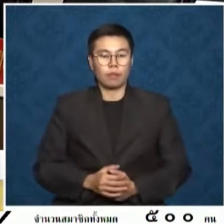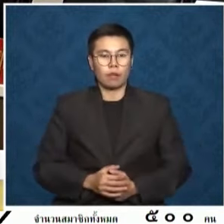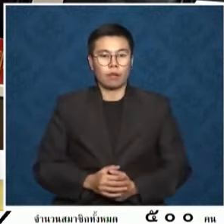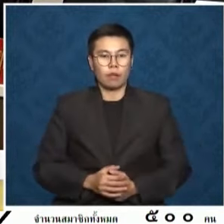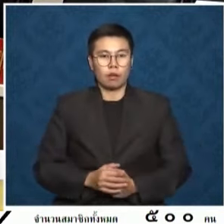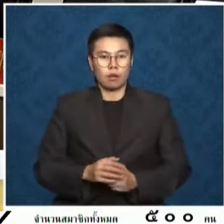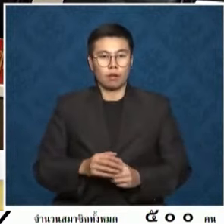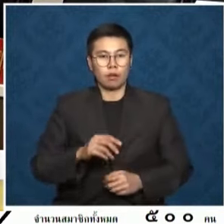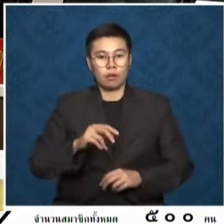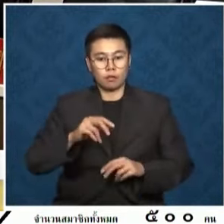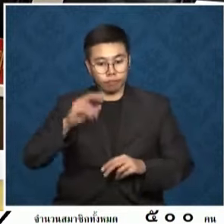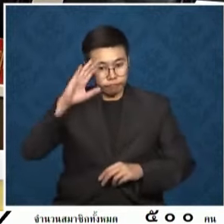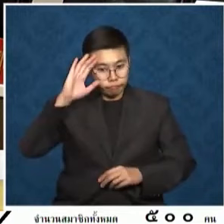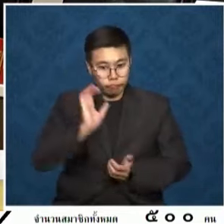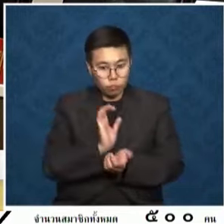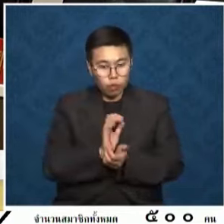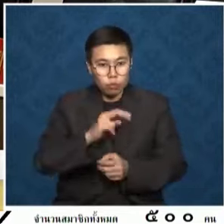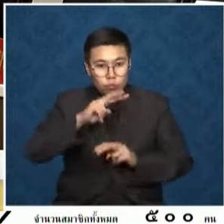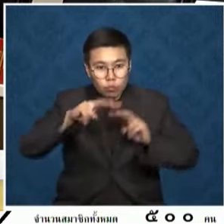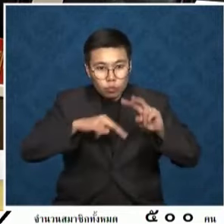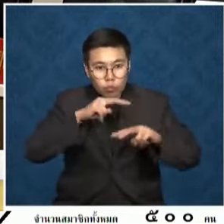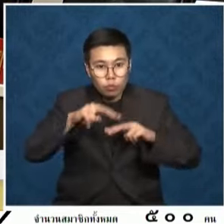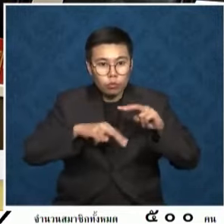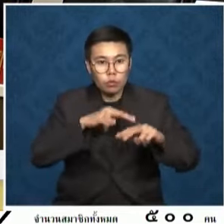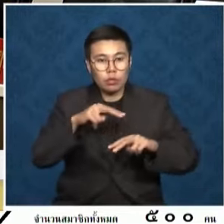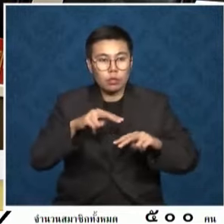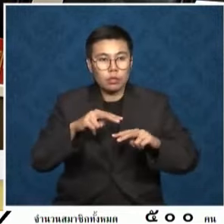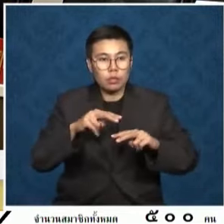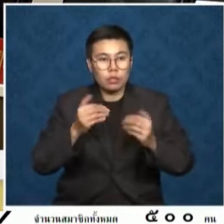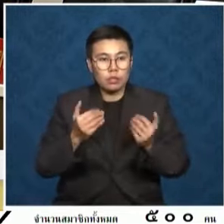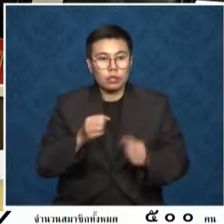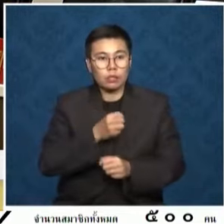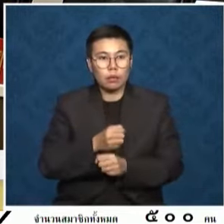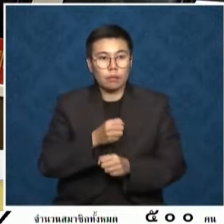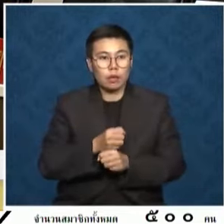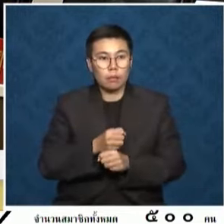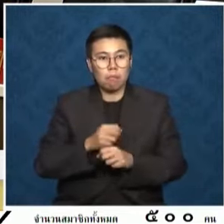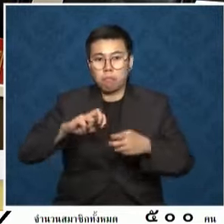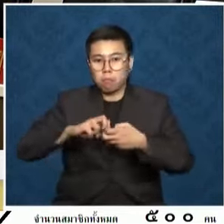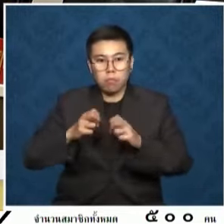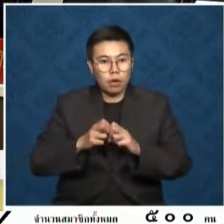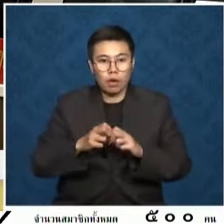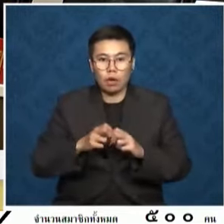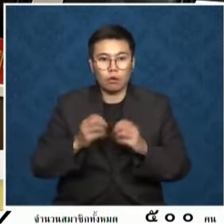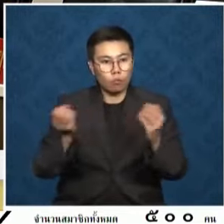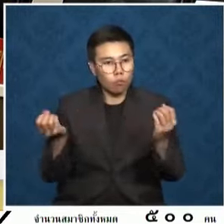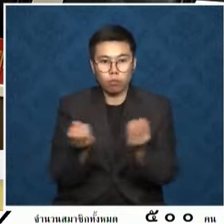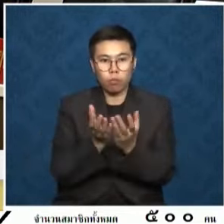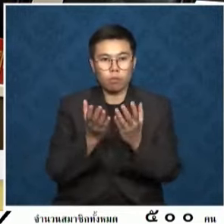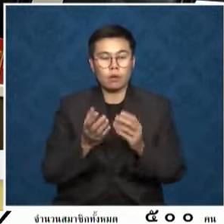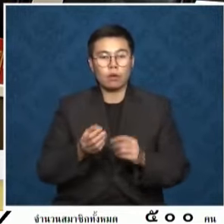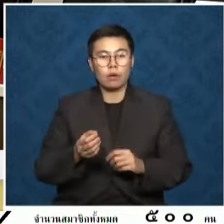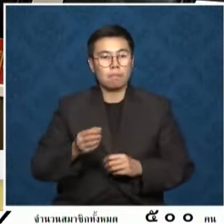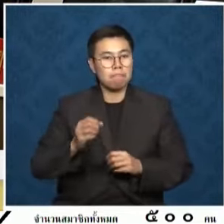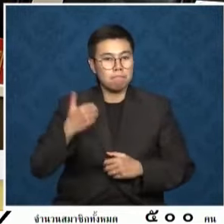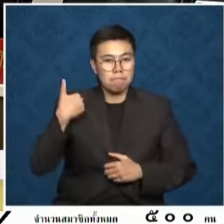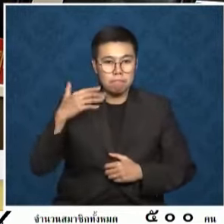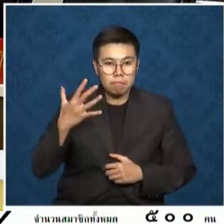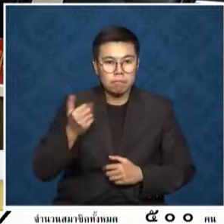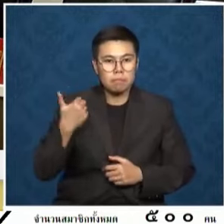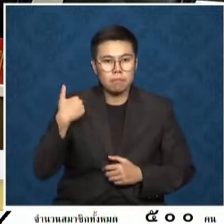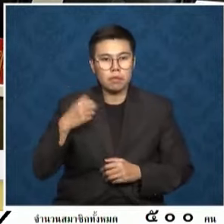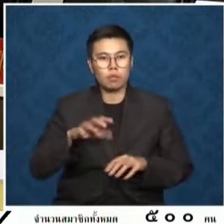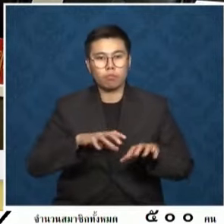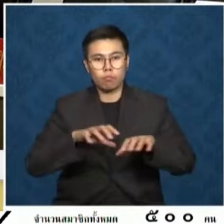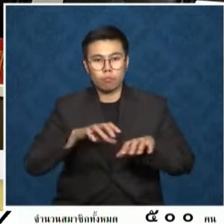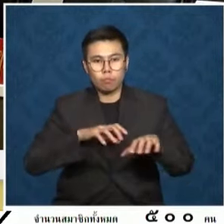ถานการณ์ของเจ้าหน้าที่ตำรวจด้วยท่าทีเช่นนี้ทำให้สถานการณ์ไม่ลุกลามบานปลายเป็นวิธีการควบคุมส